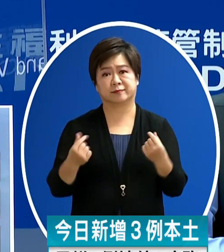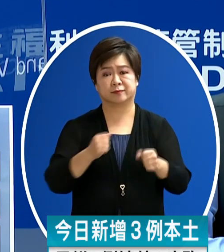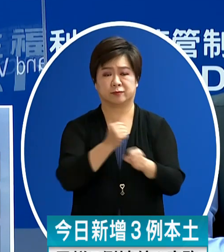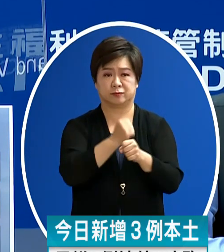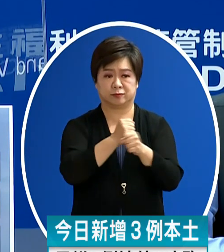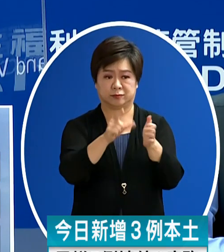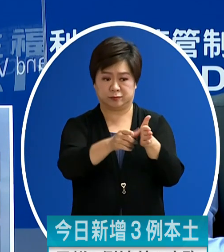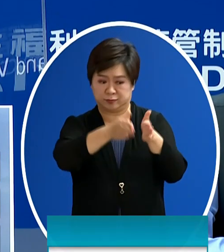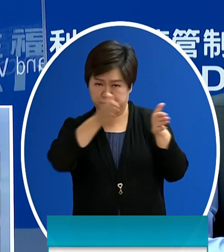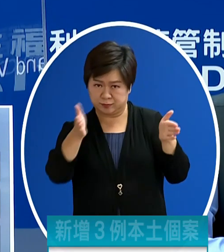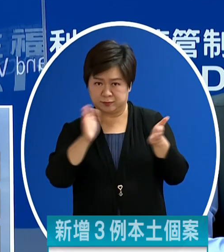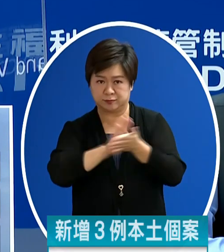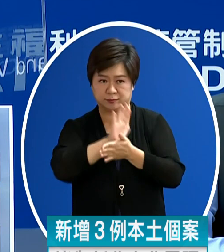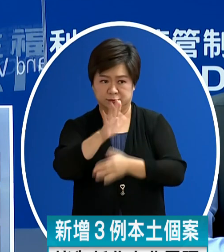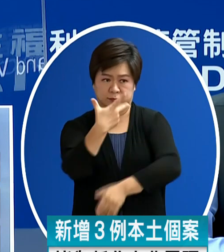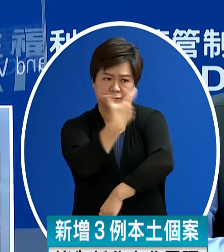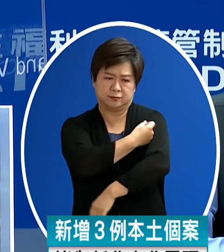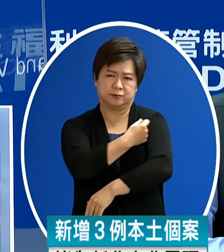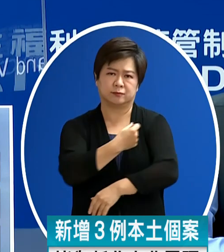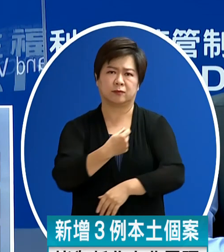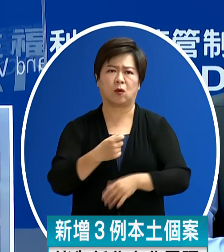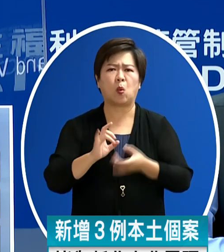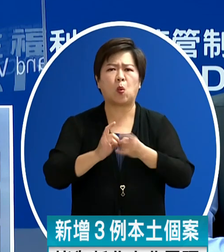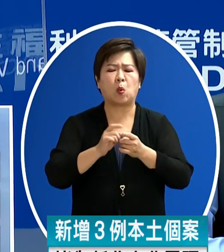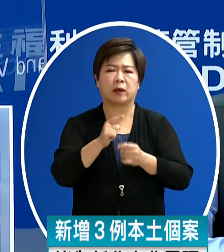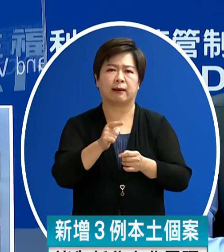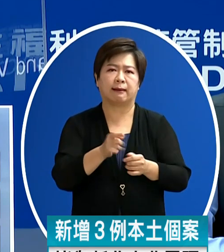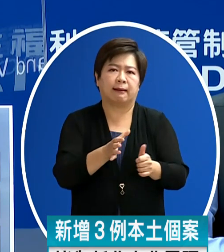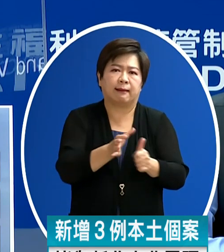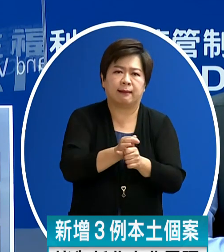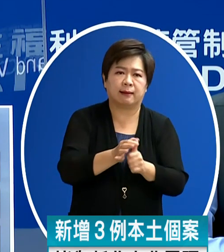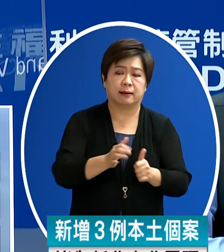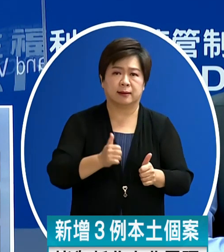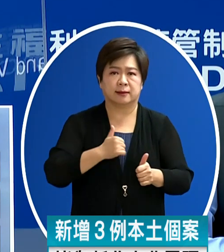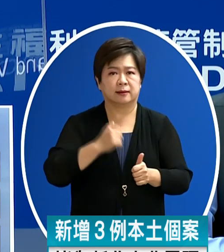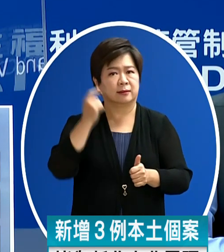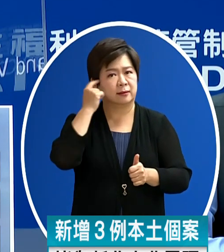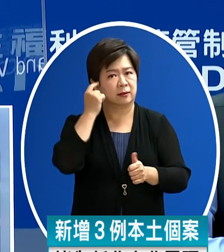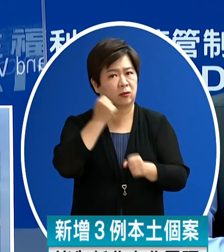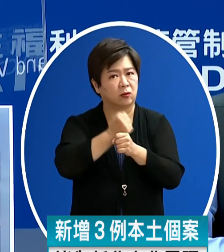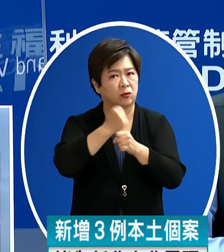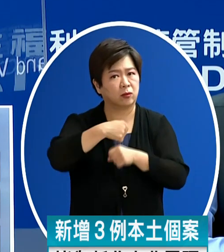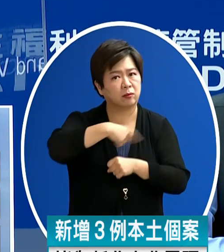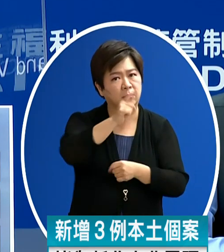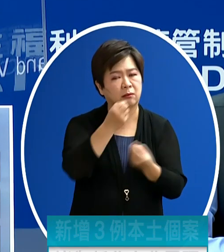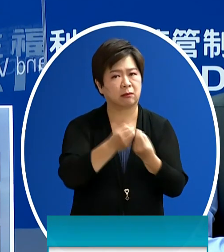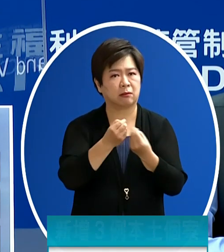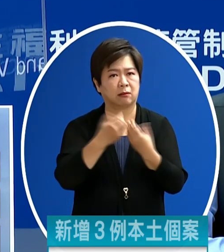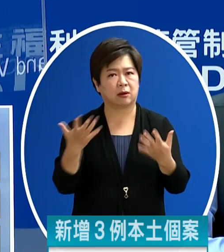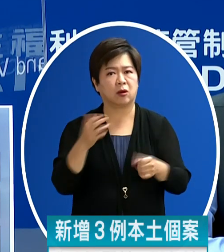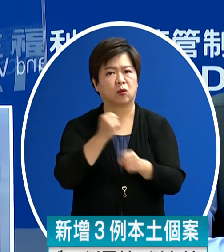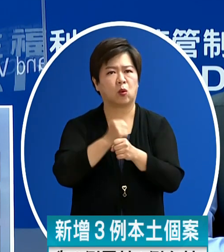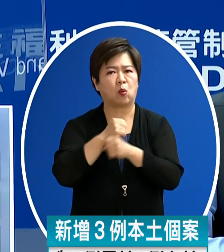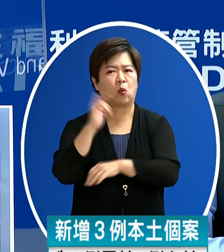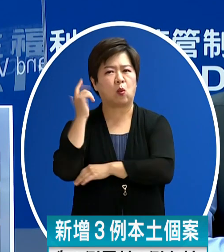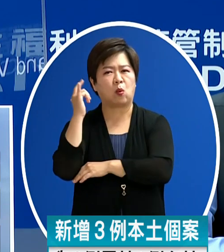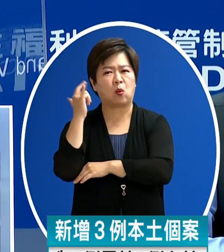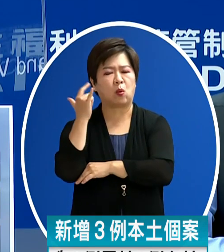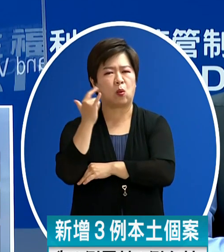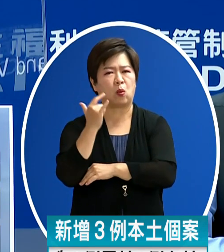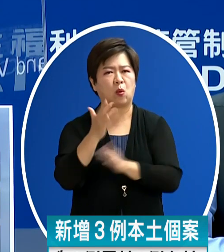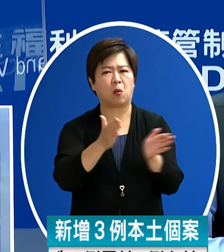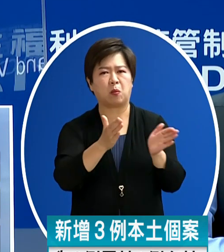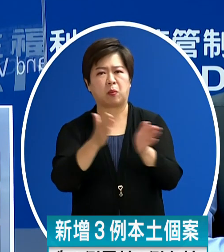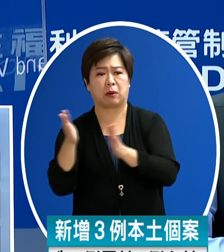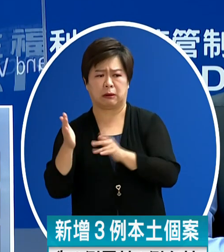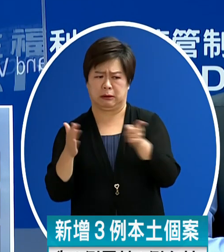要一段时间之后才能打，那可是就会伤害到一些真的想要服务的人哈。他可以工作一段时间，他就列在这